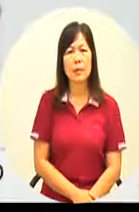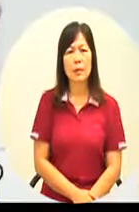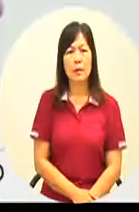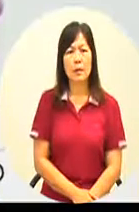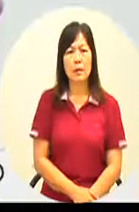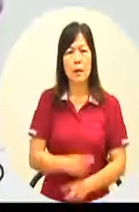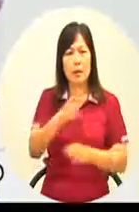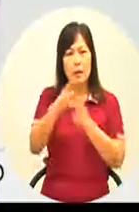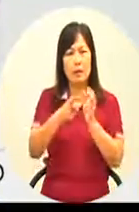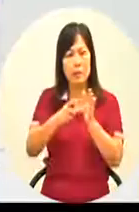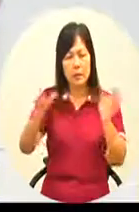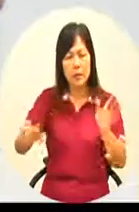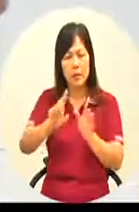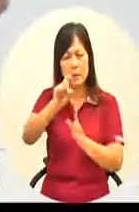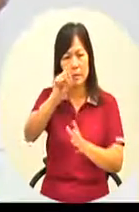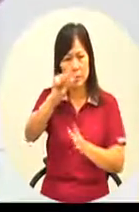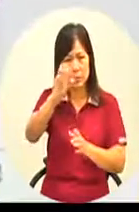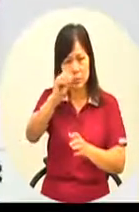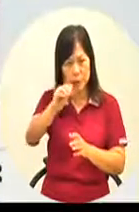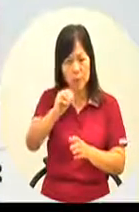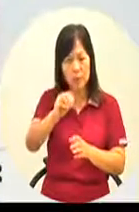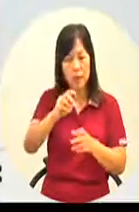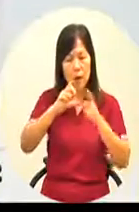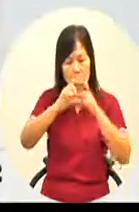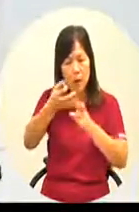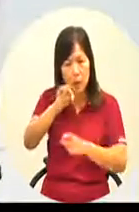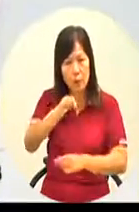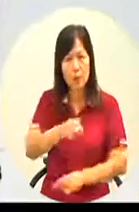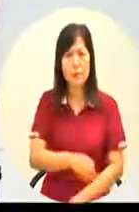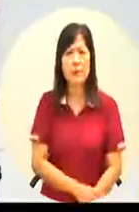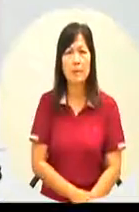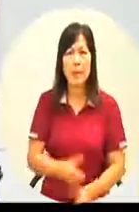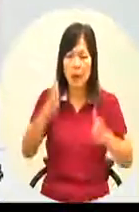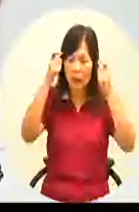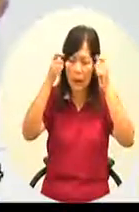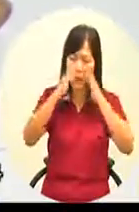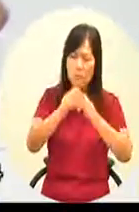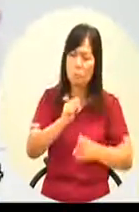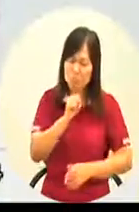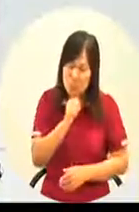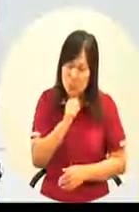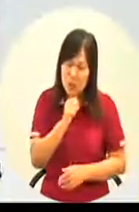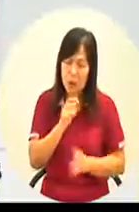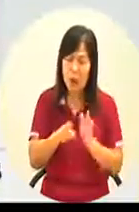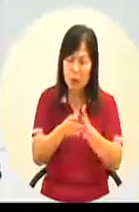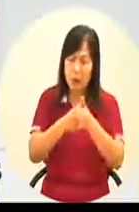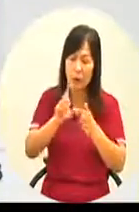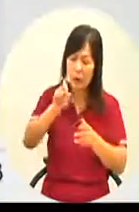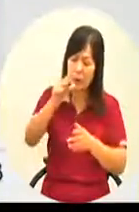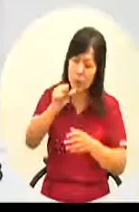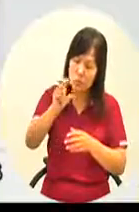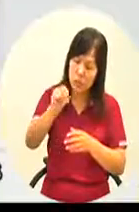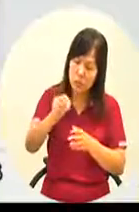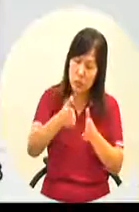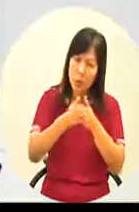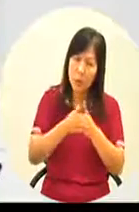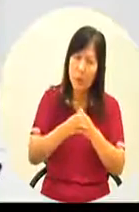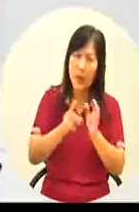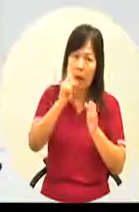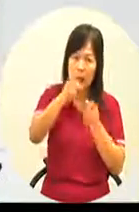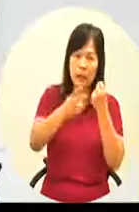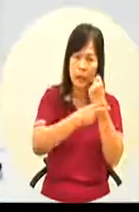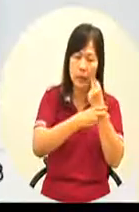一年15万的回馈金，咱高雄区做什么需要这15万吗？一个里